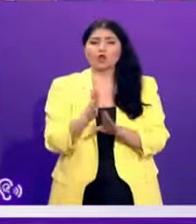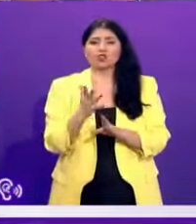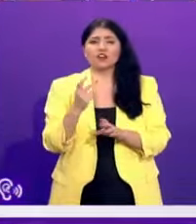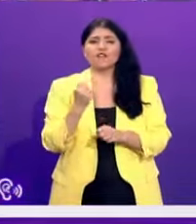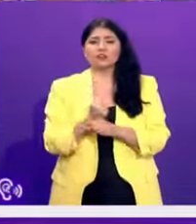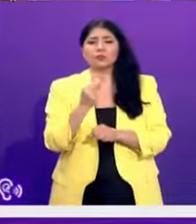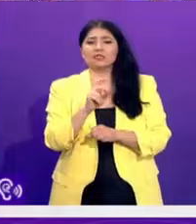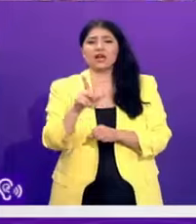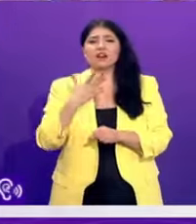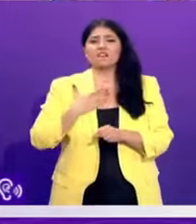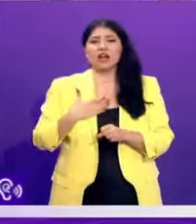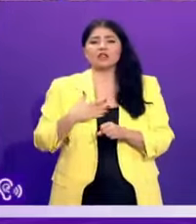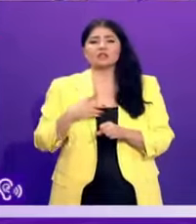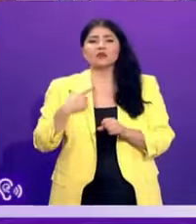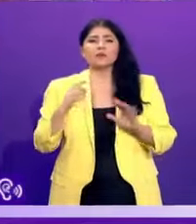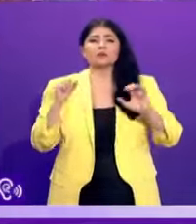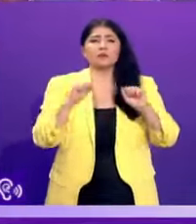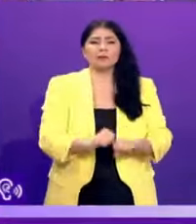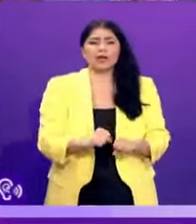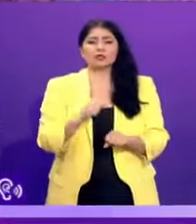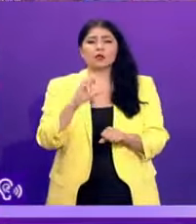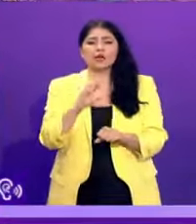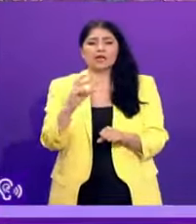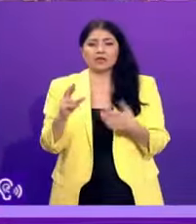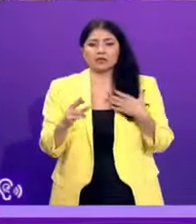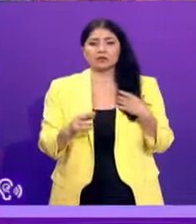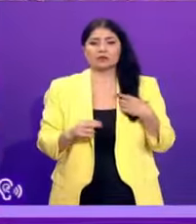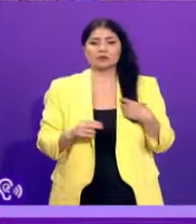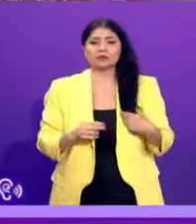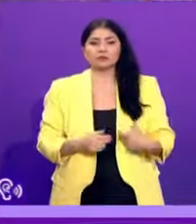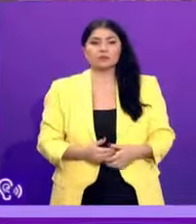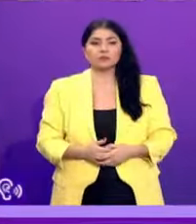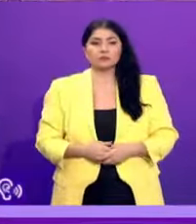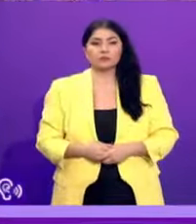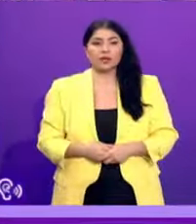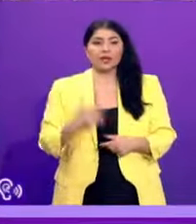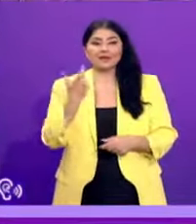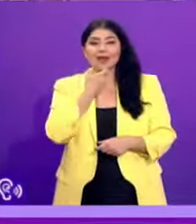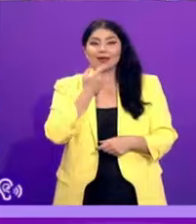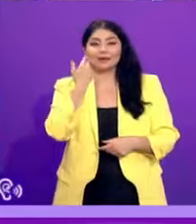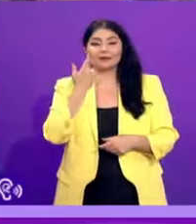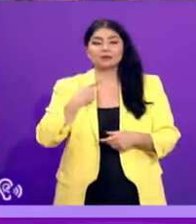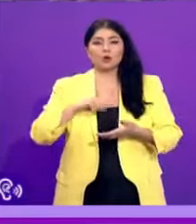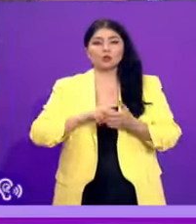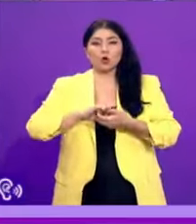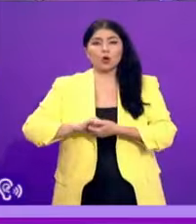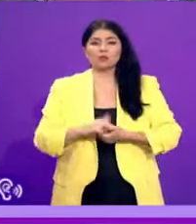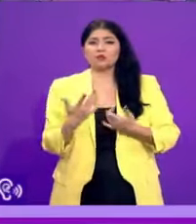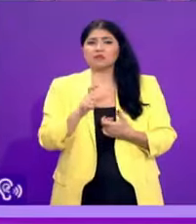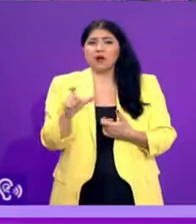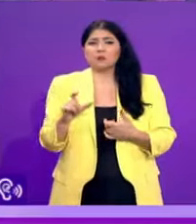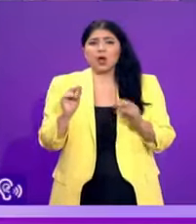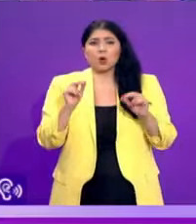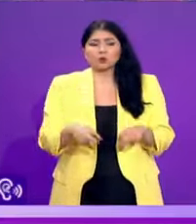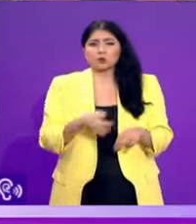care vrea să aibă. Curtea Constituțională, de fapt, deja și-a șantamat-o. 3 ani de coaliție și de unde vine acum